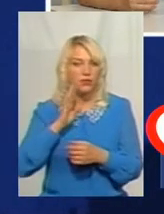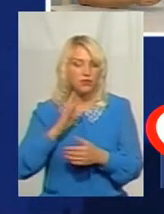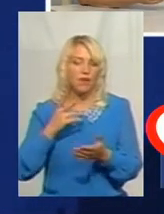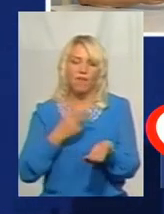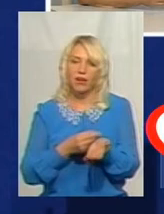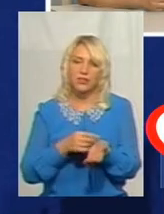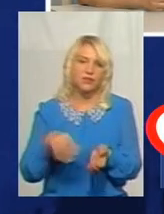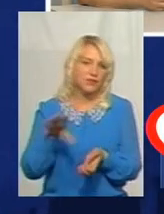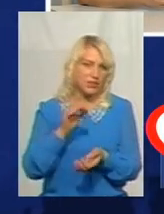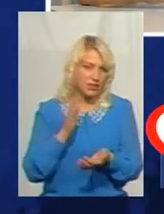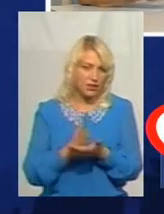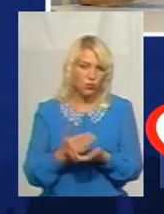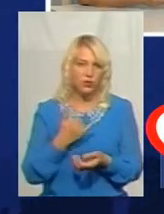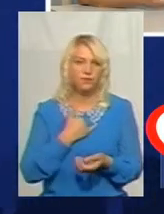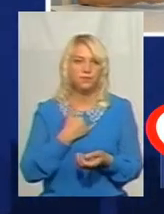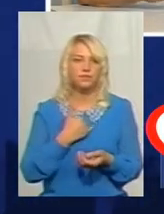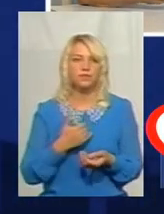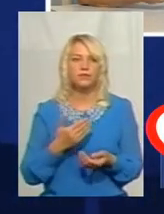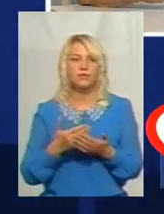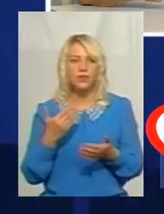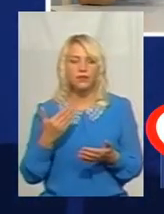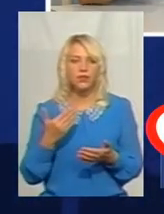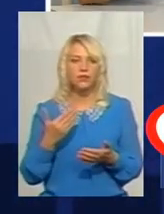захворювань. Вакцини від